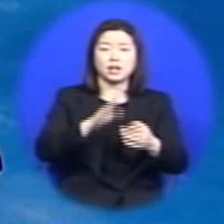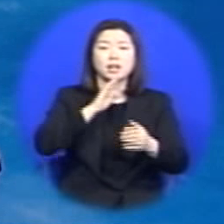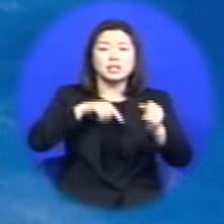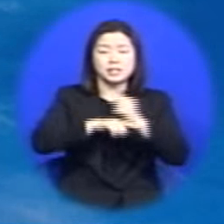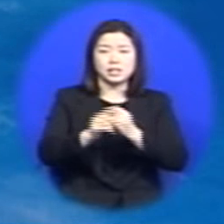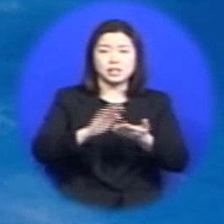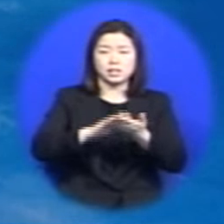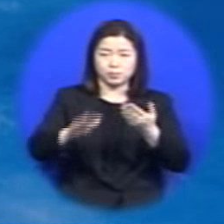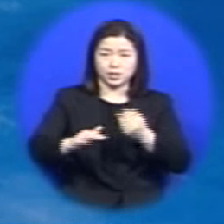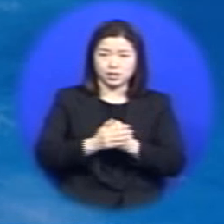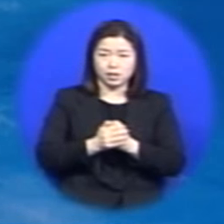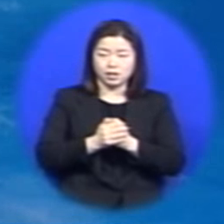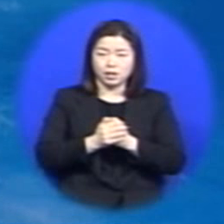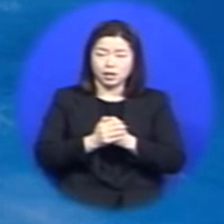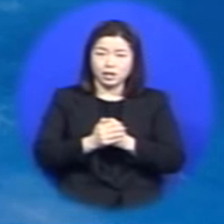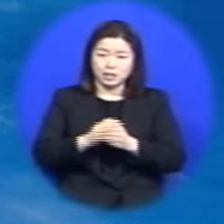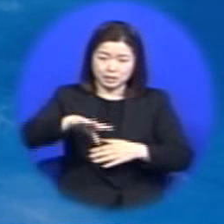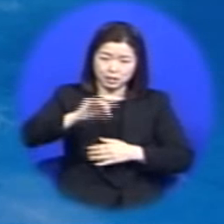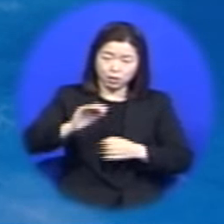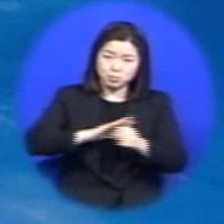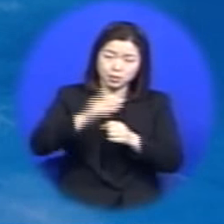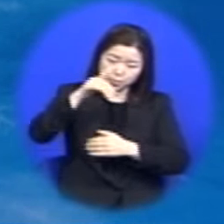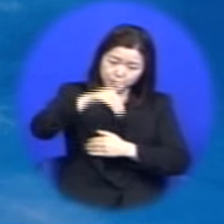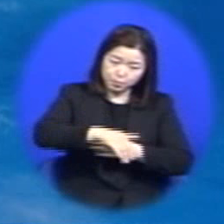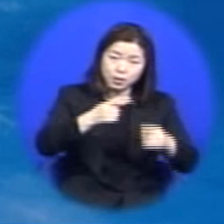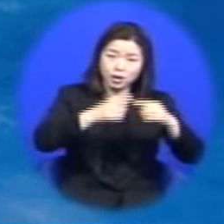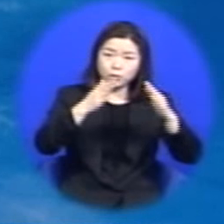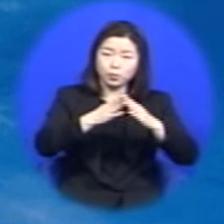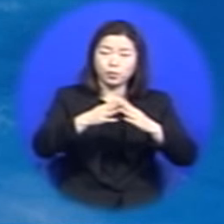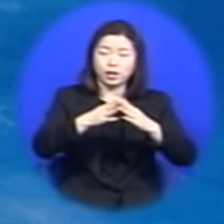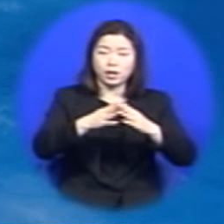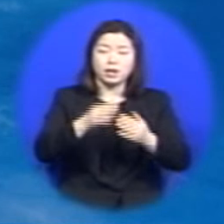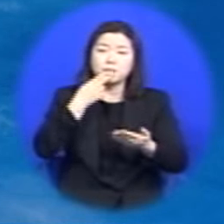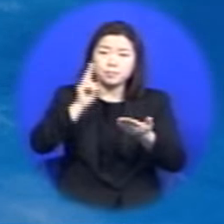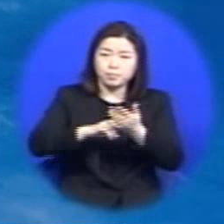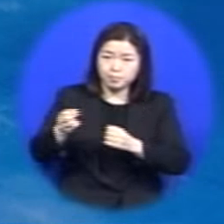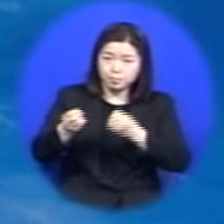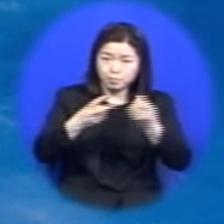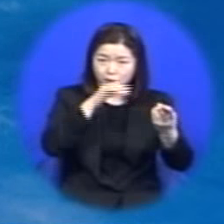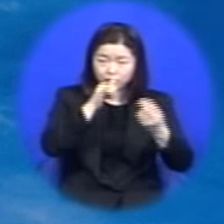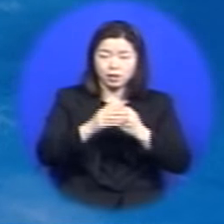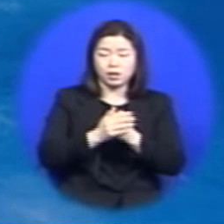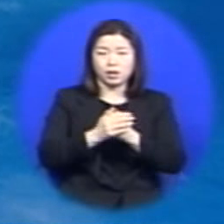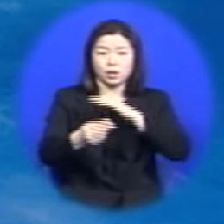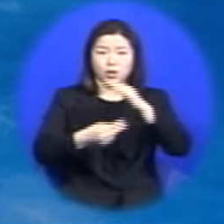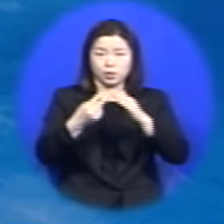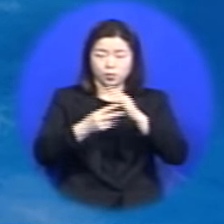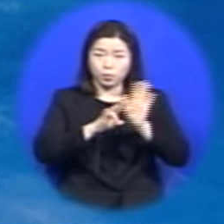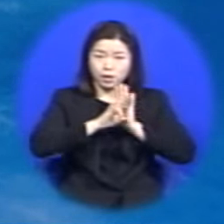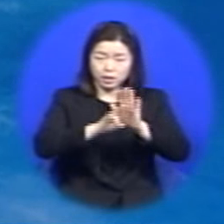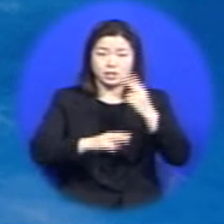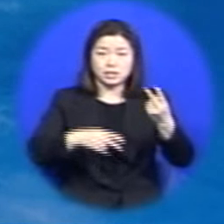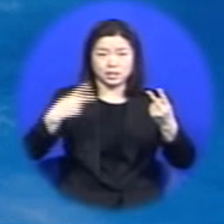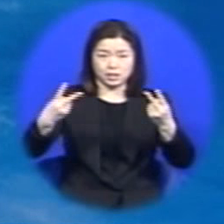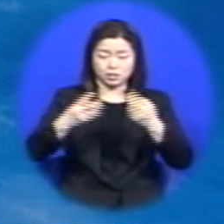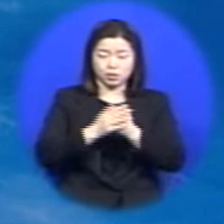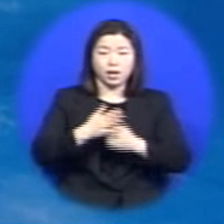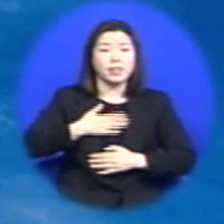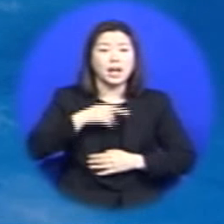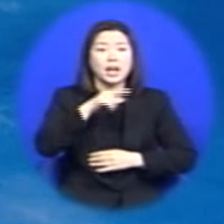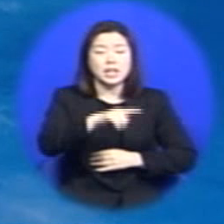예수님이 편지를 보냈습니다. 요한계시록 2장 2절부터 5절까지 제가 읽겠습니다. 내가 내